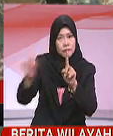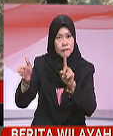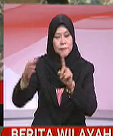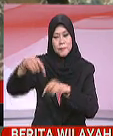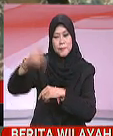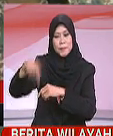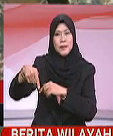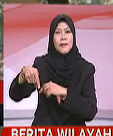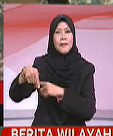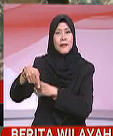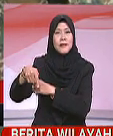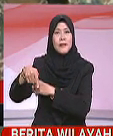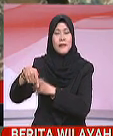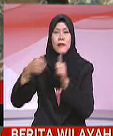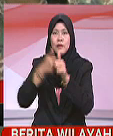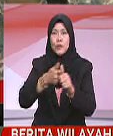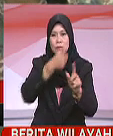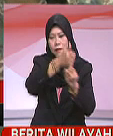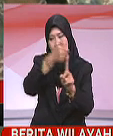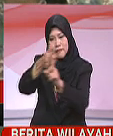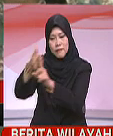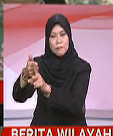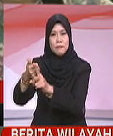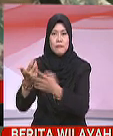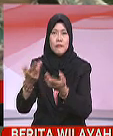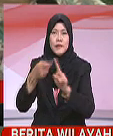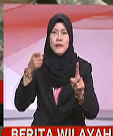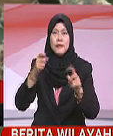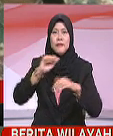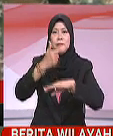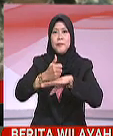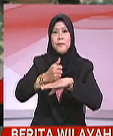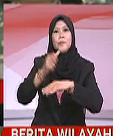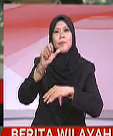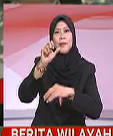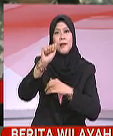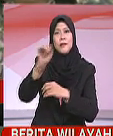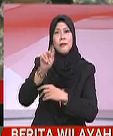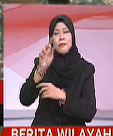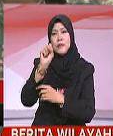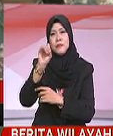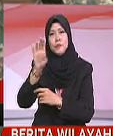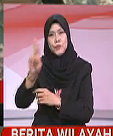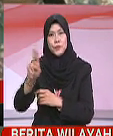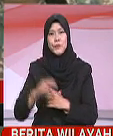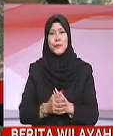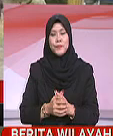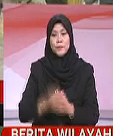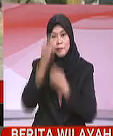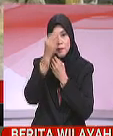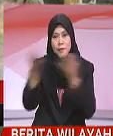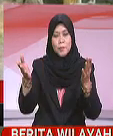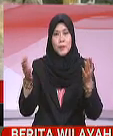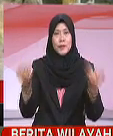untuk ikut arahan-arahan yang dikeluarkan oleh pihak Jawatankuasa Bencana Sibu. Beliau ditemui media selepas